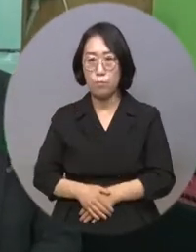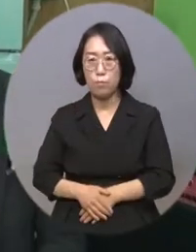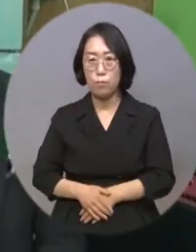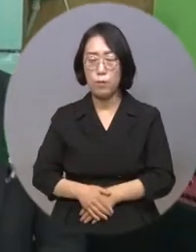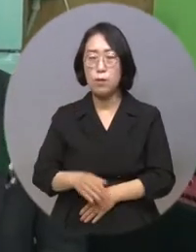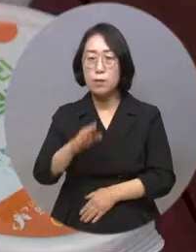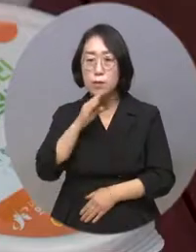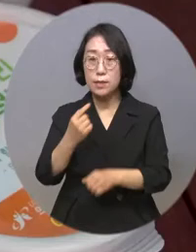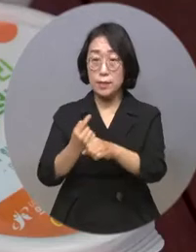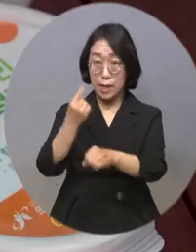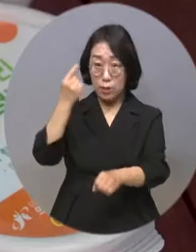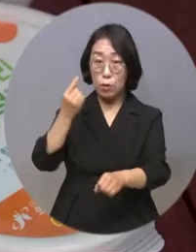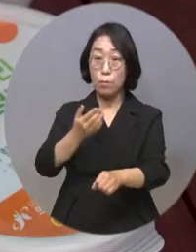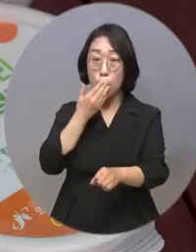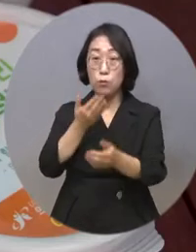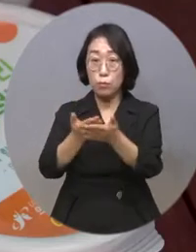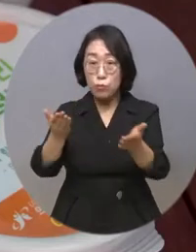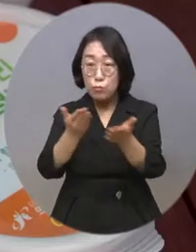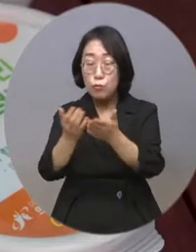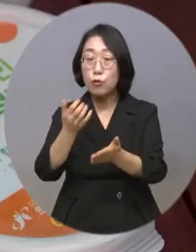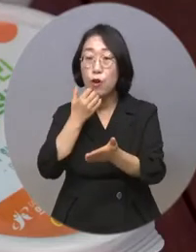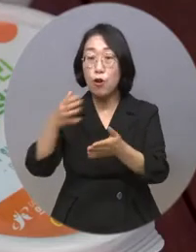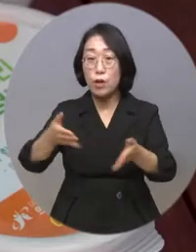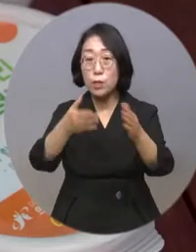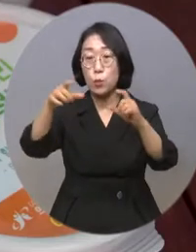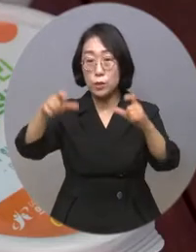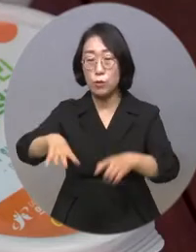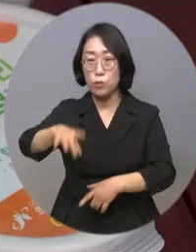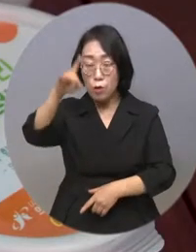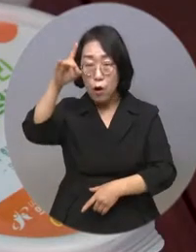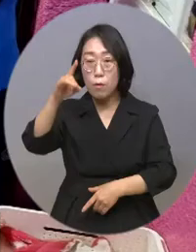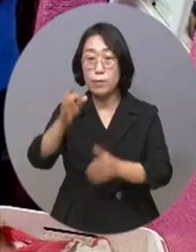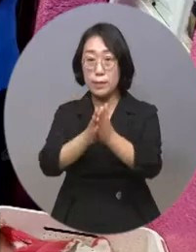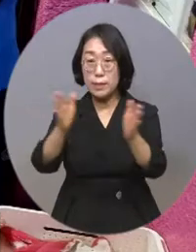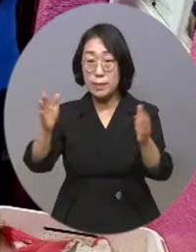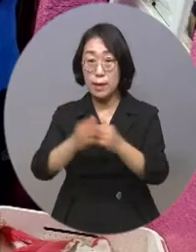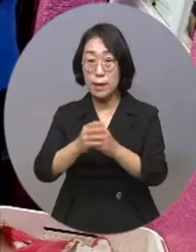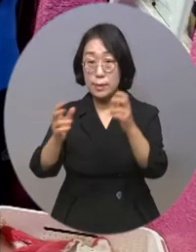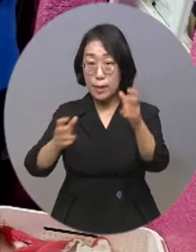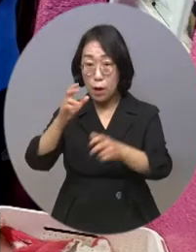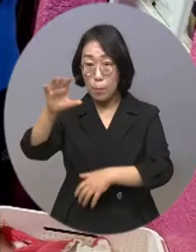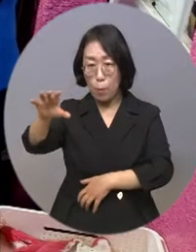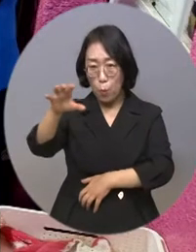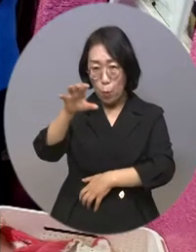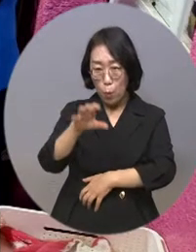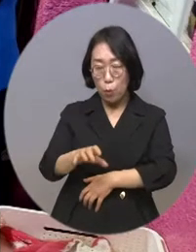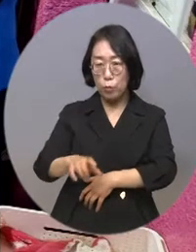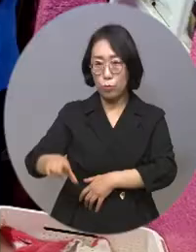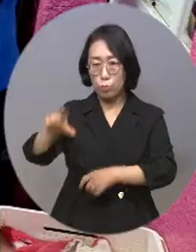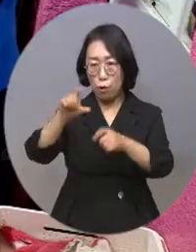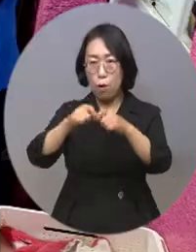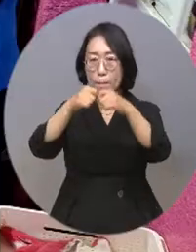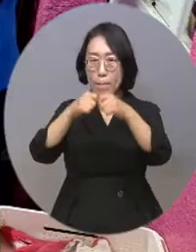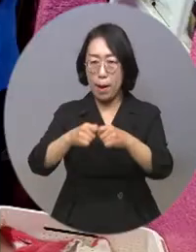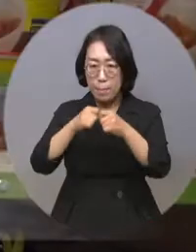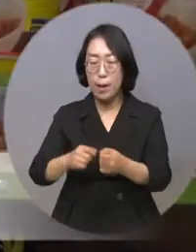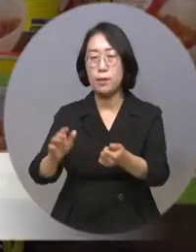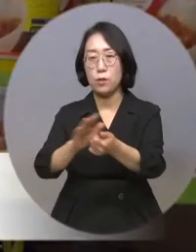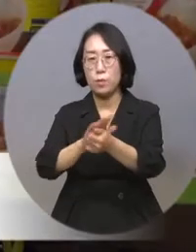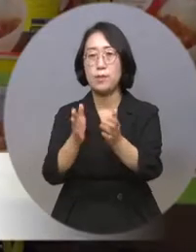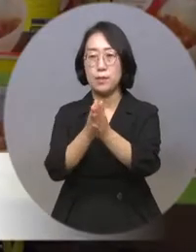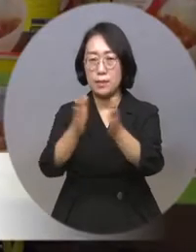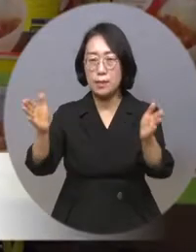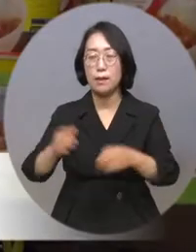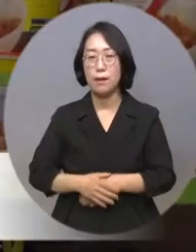위기가구의 먹거리 지원을 위해 경기도에서 시작한 경기 먹거리 그냥드림이 한층 더 촘촘하게 서비스됩니다.